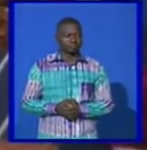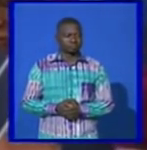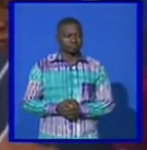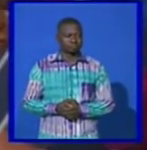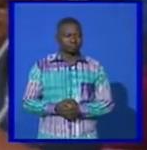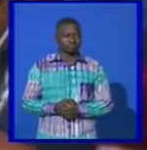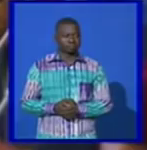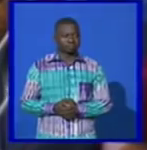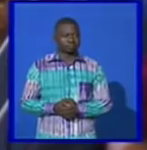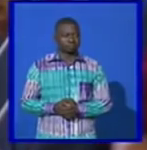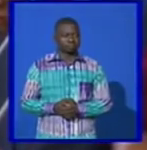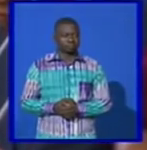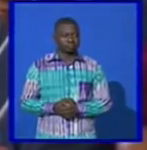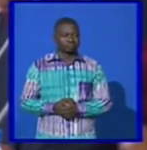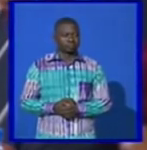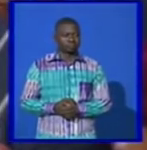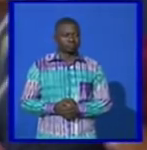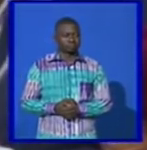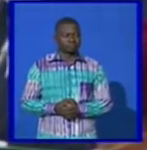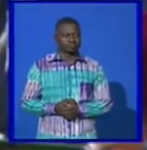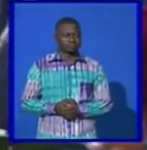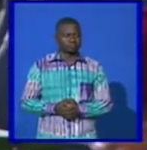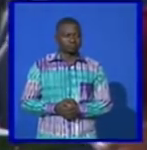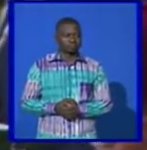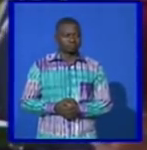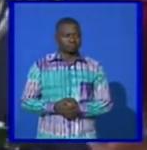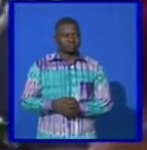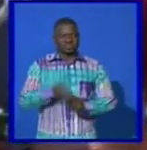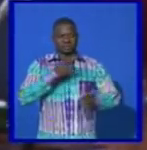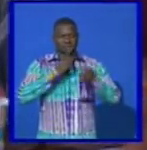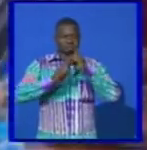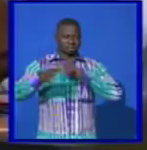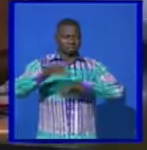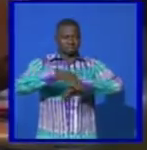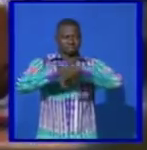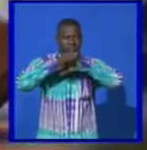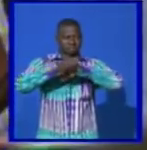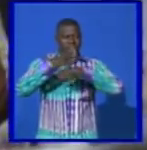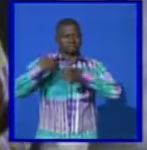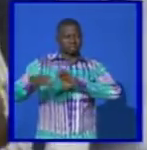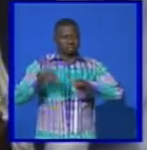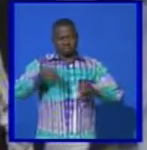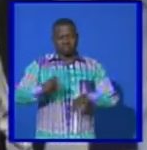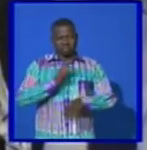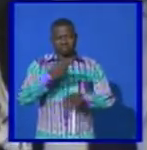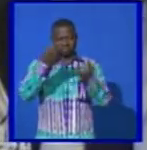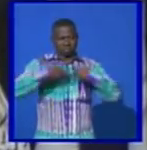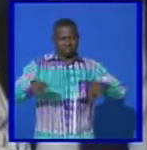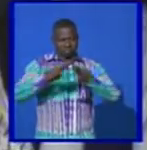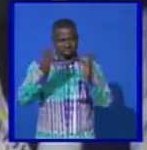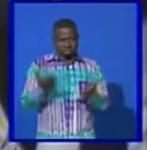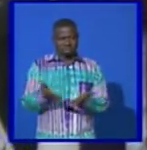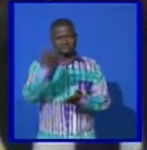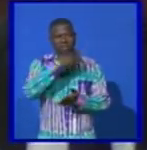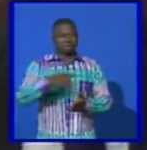commitment to the effective integration of the West. Le fait que nous nous sommes réunis ici aujourd'hui est un témoignage poignant